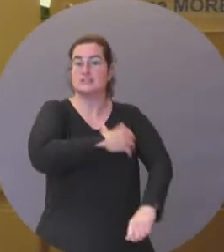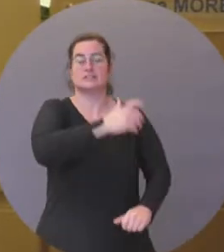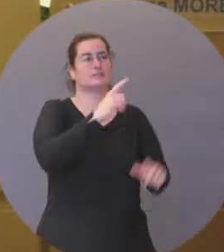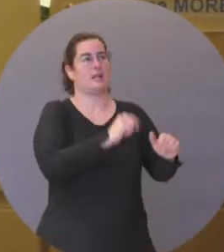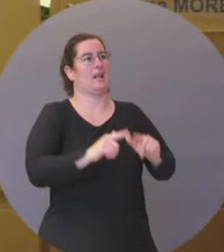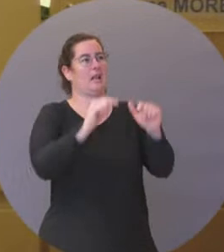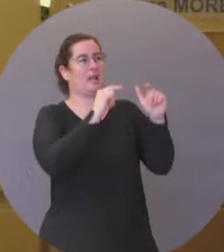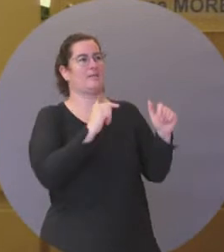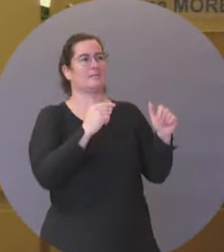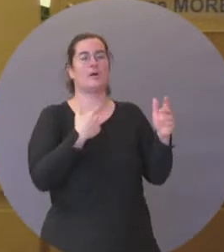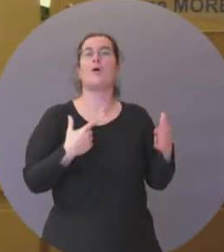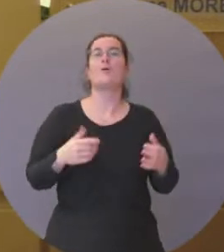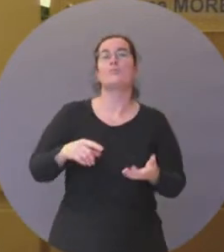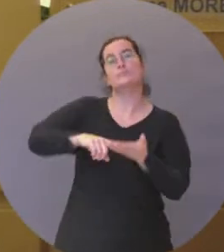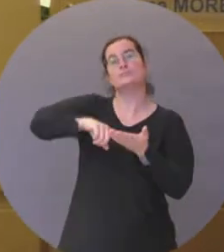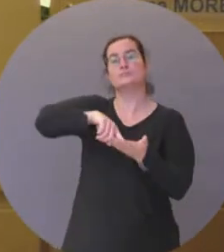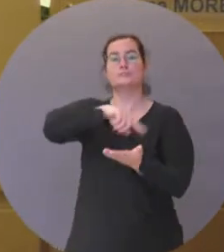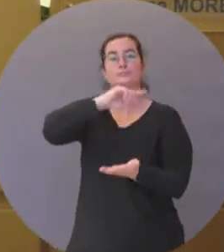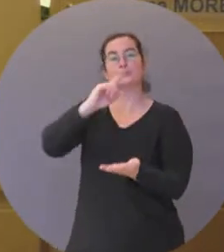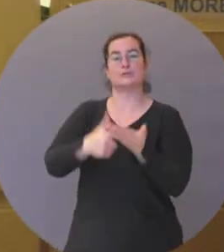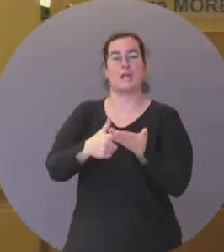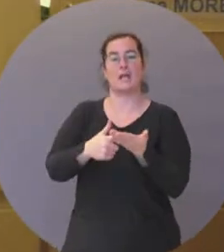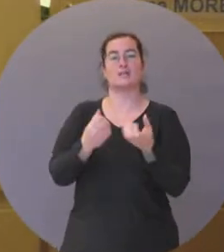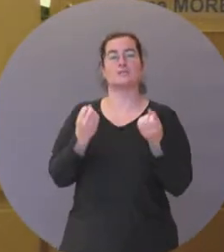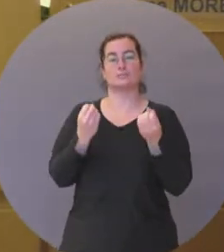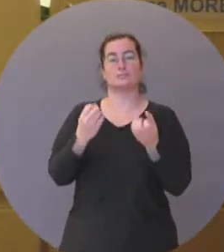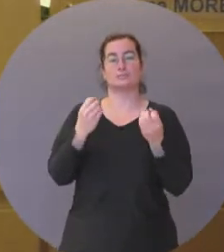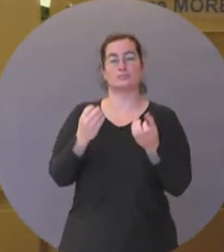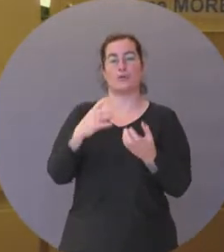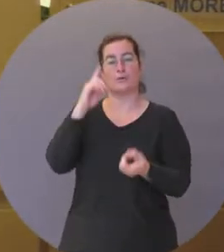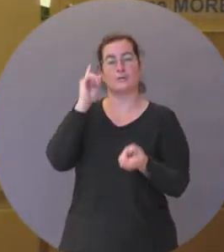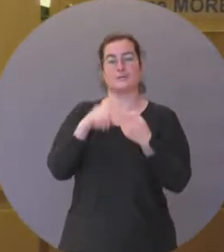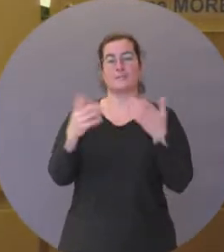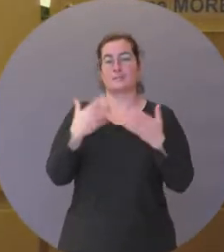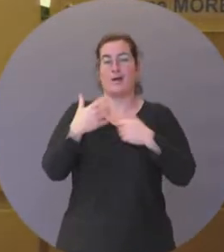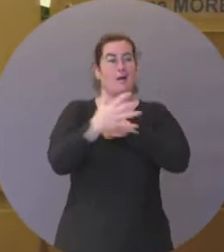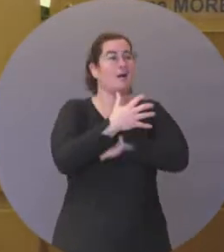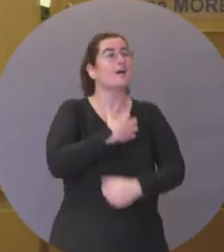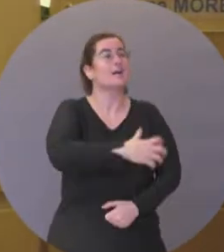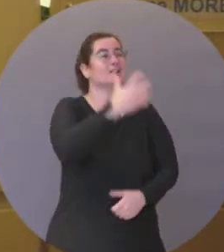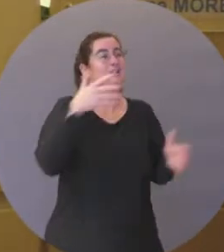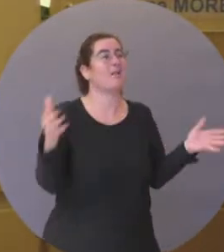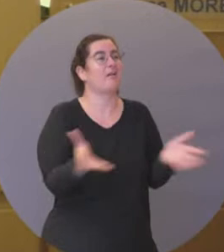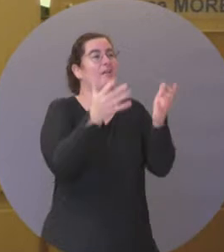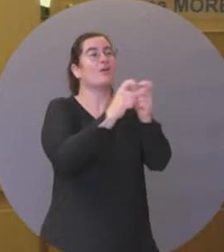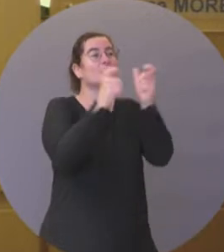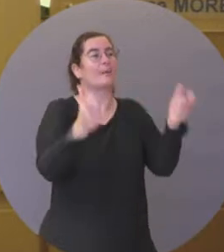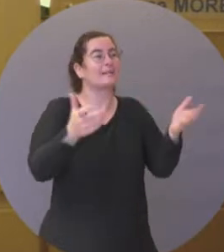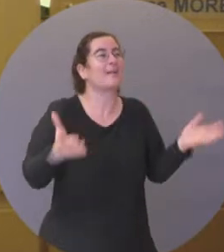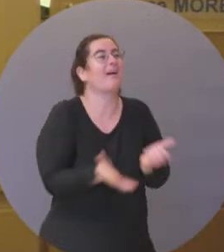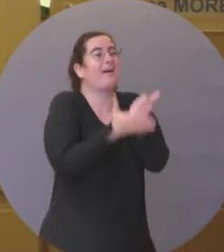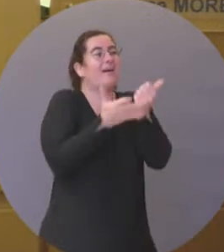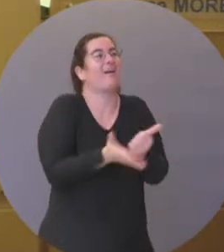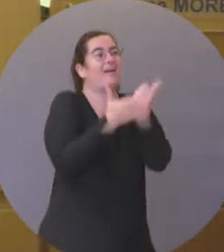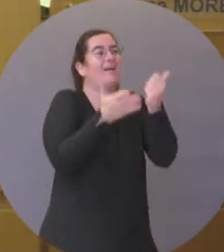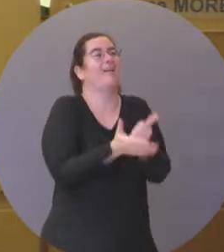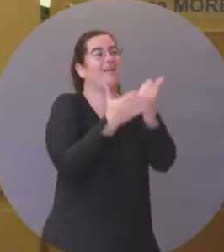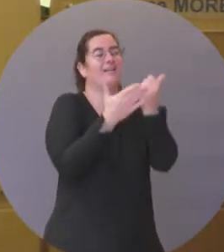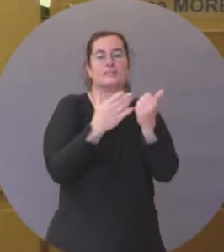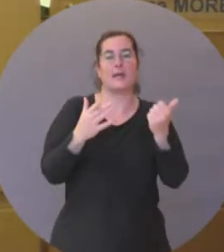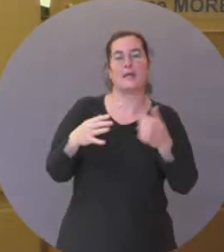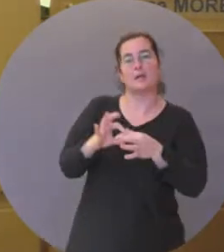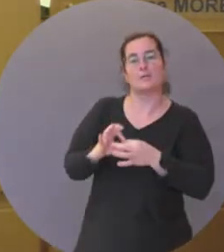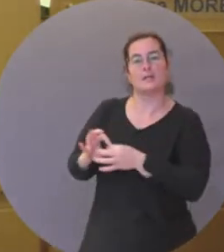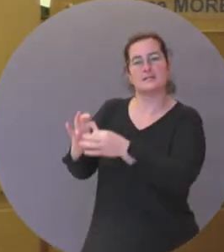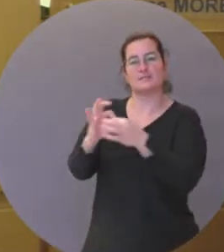est désormais prioritairement tourné vers la satisfaction des plus riches et le soutien aux entreprises ceux des collectivités sont